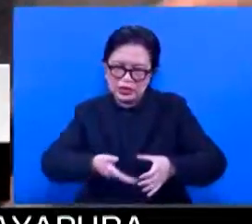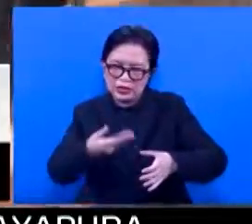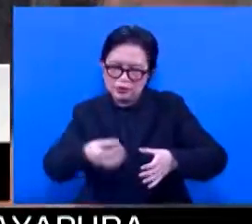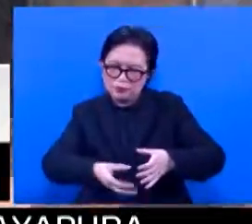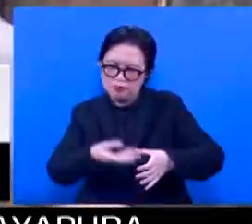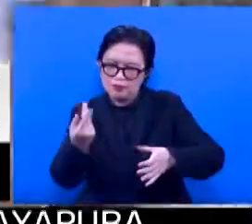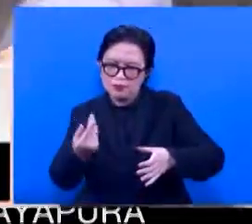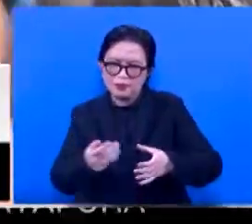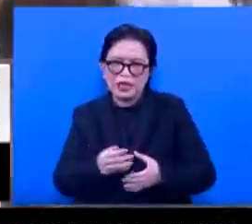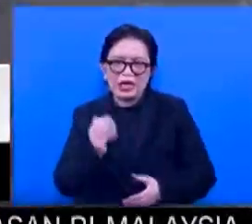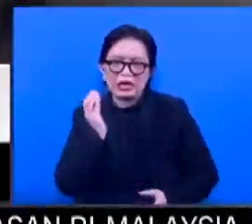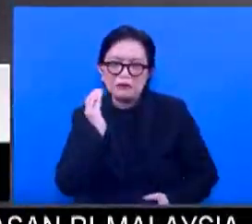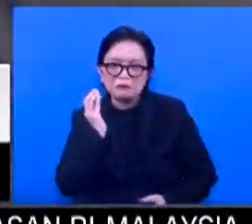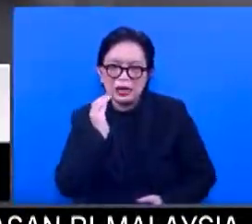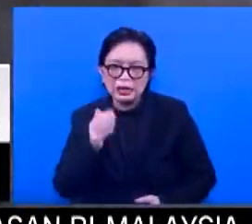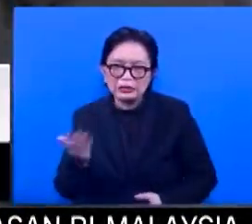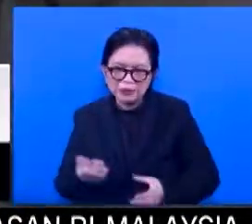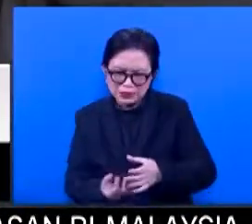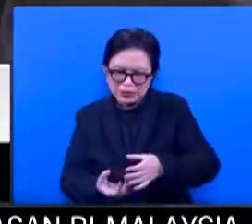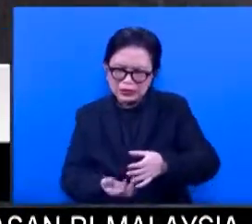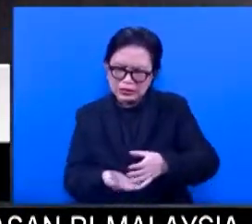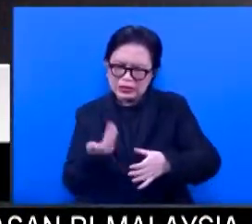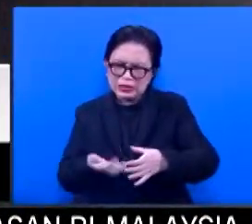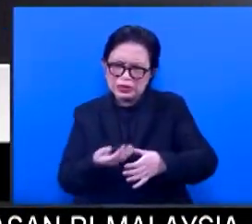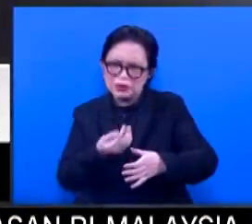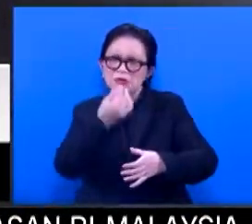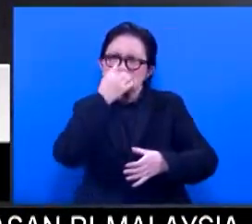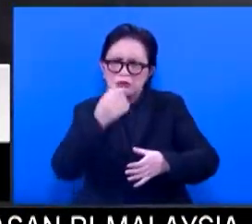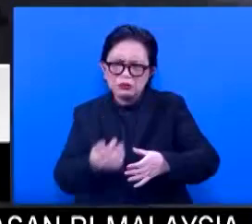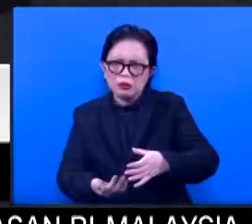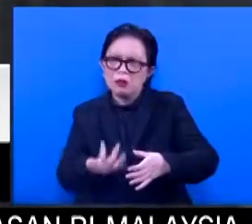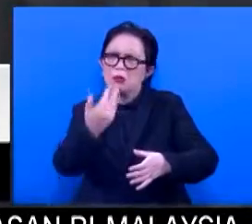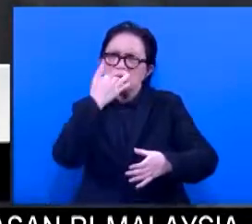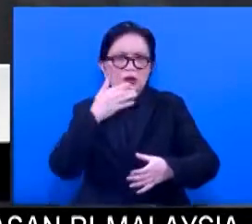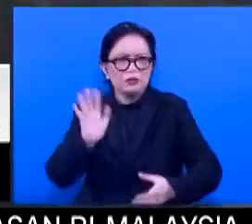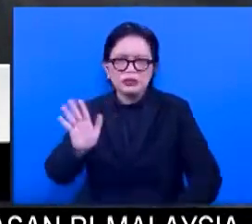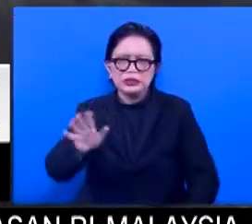abunya, membuat saya batuk-batuk terus, pemirsa.